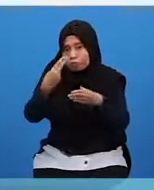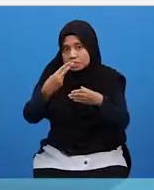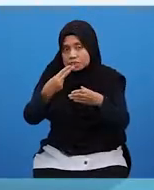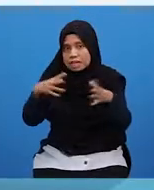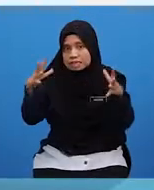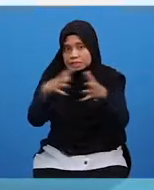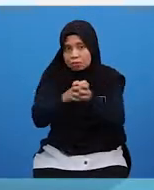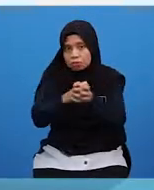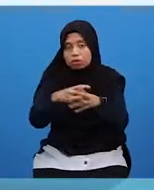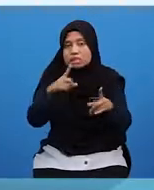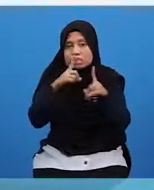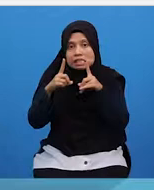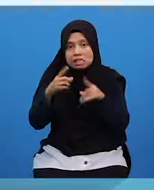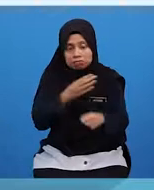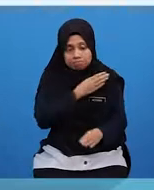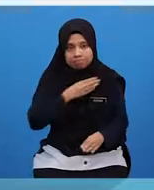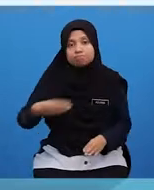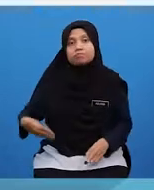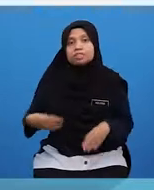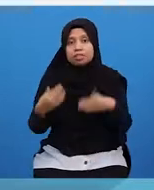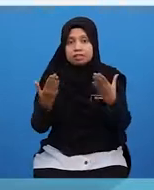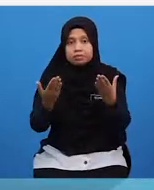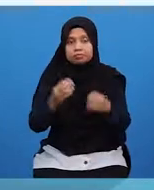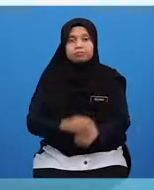menghasilkan sebatian lilin batik terap?